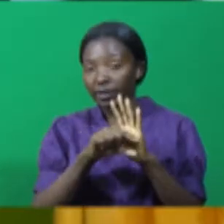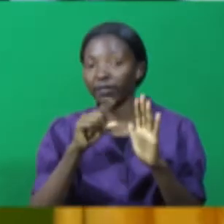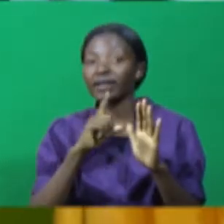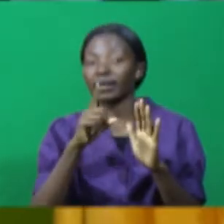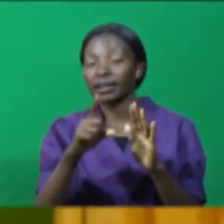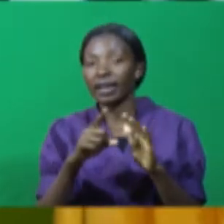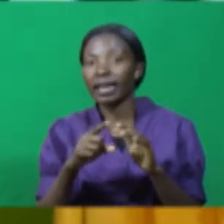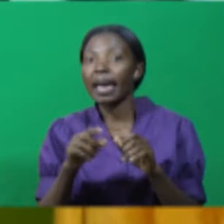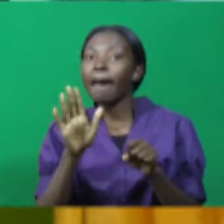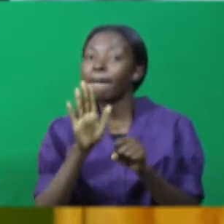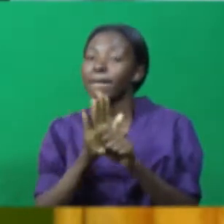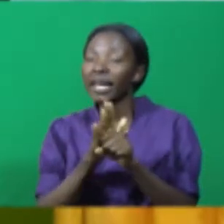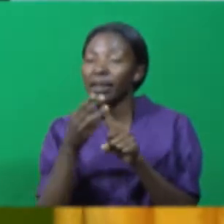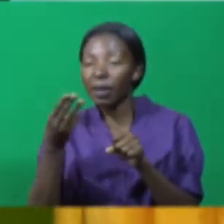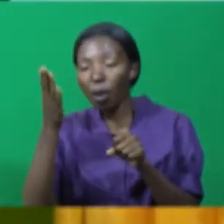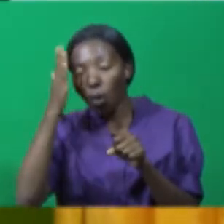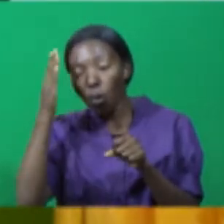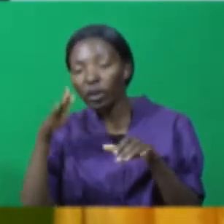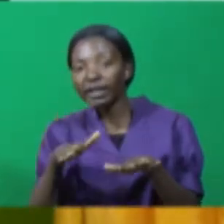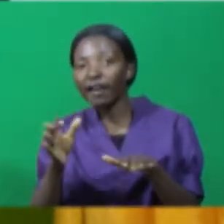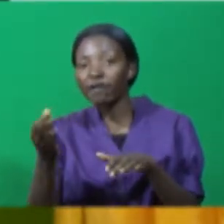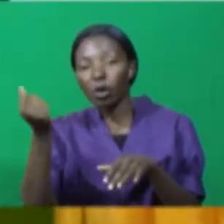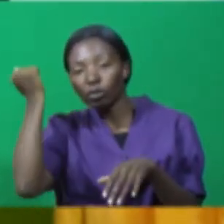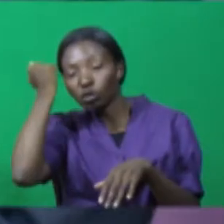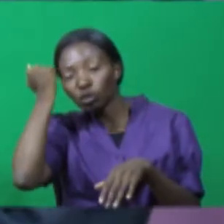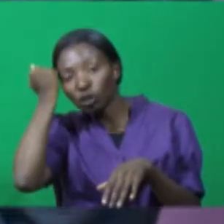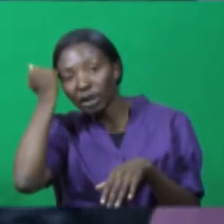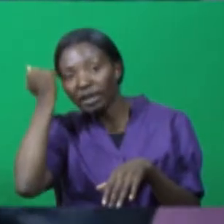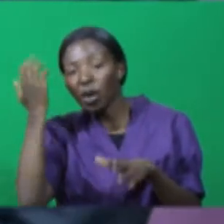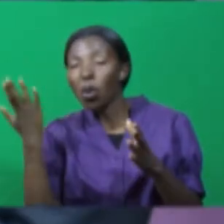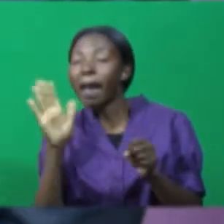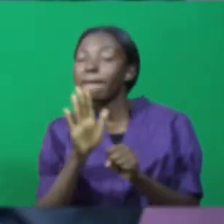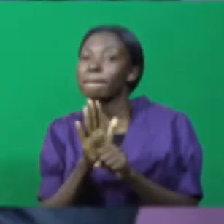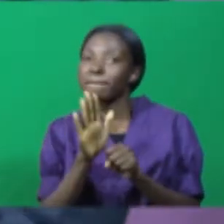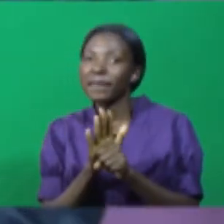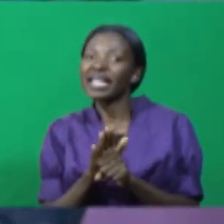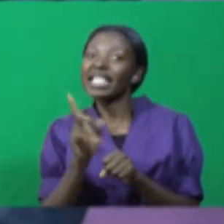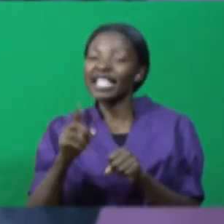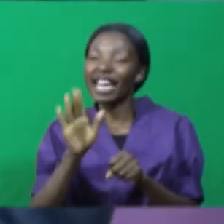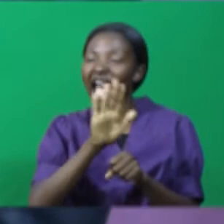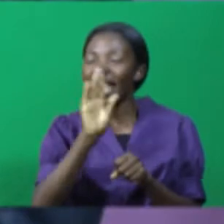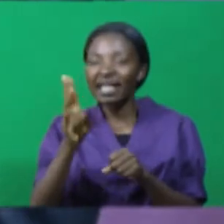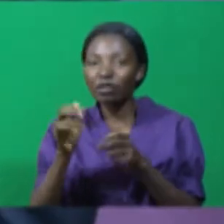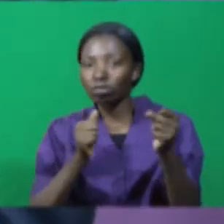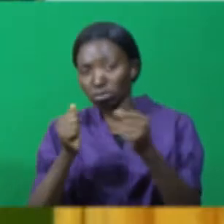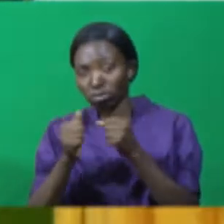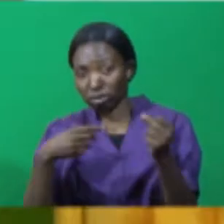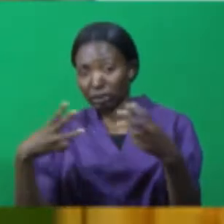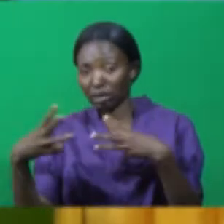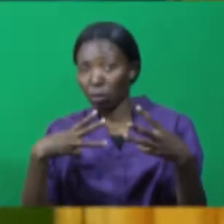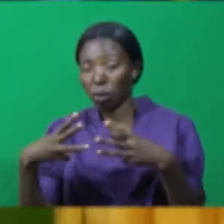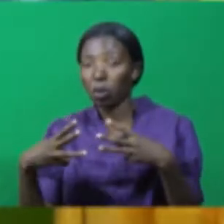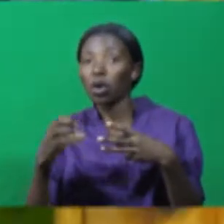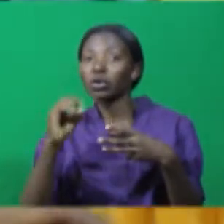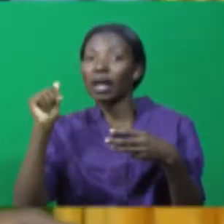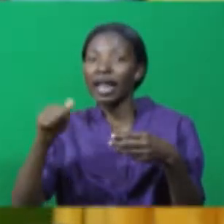kwanzi vakaurayiwa nematombo. Hanzi vakawanda kupfura vanga vaurayiwa battlefield. Nana Joshua. Ehe. Kuna kuti ngirozi